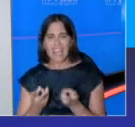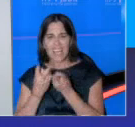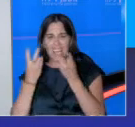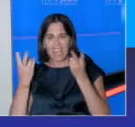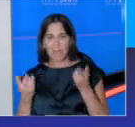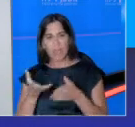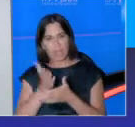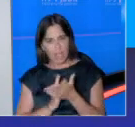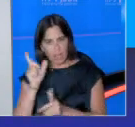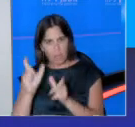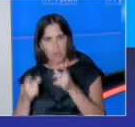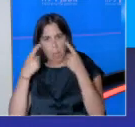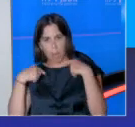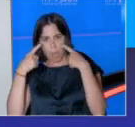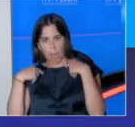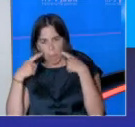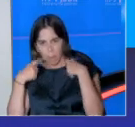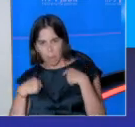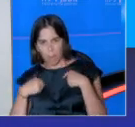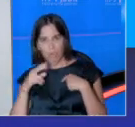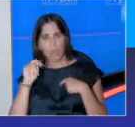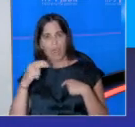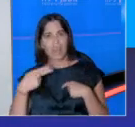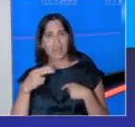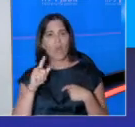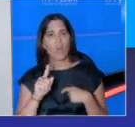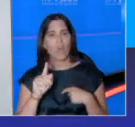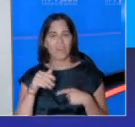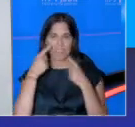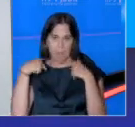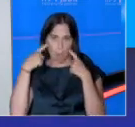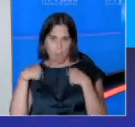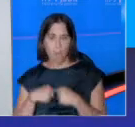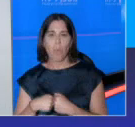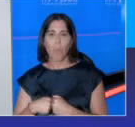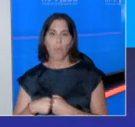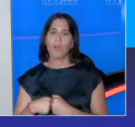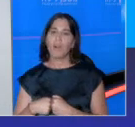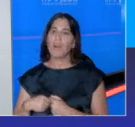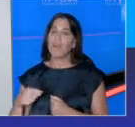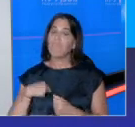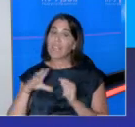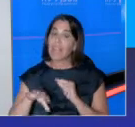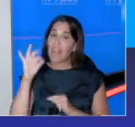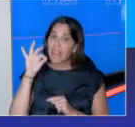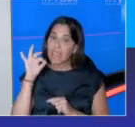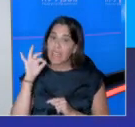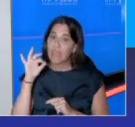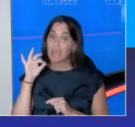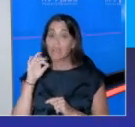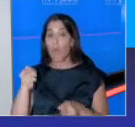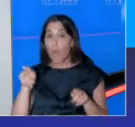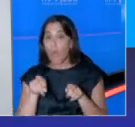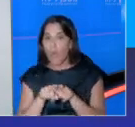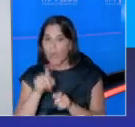חלק מהאנשים שבחו ונהו, יש מילה כזאת, נהו, כן. חיפשתי אחרי אנשים כאלה שבחו ונהו וגיליתי